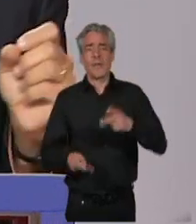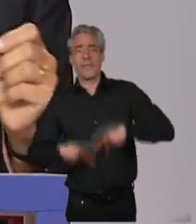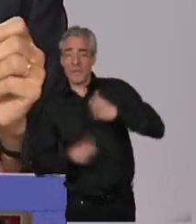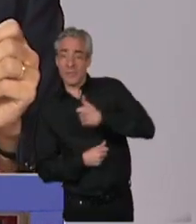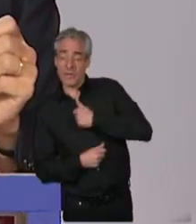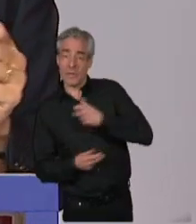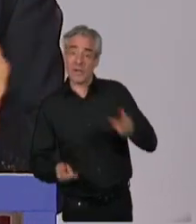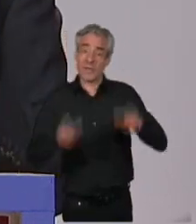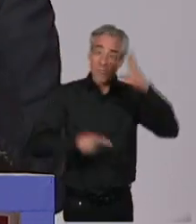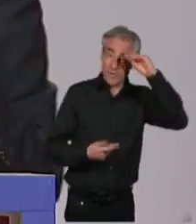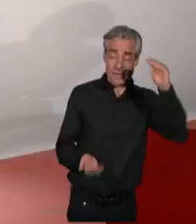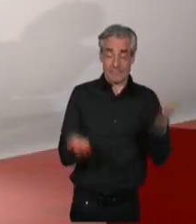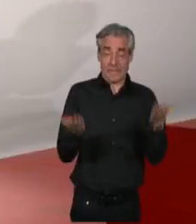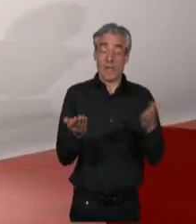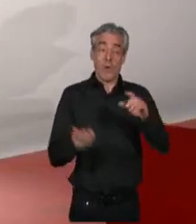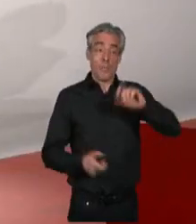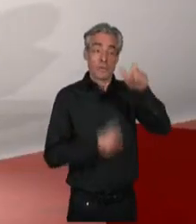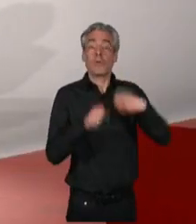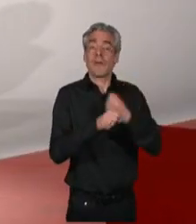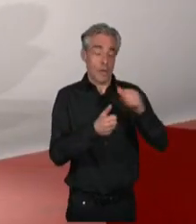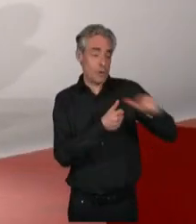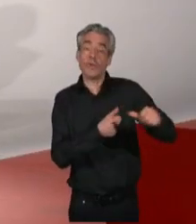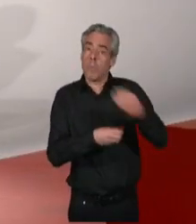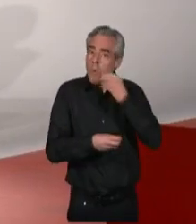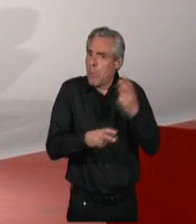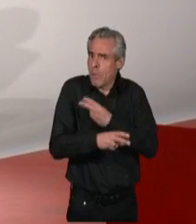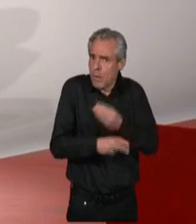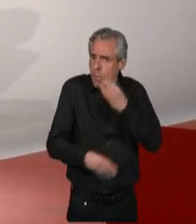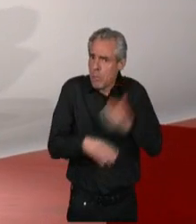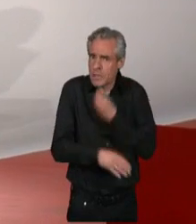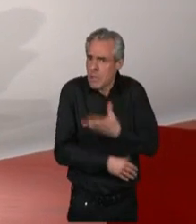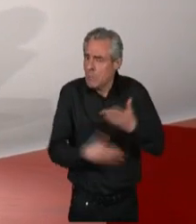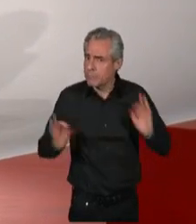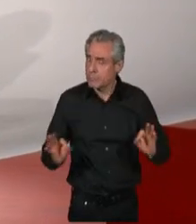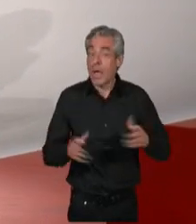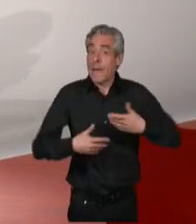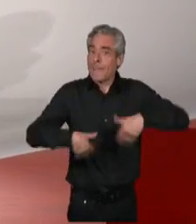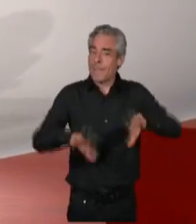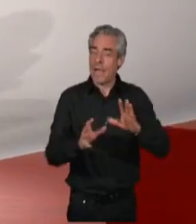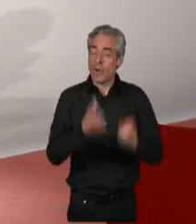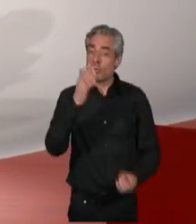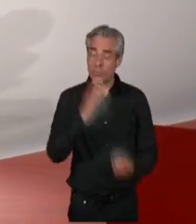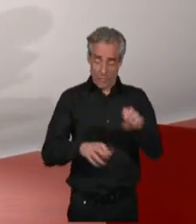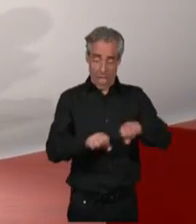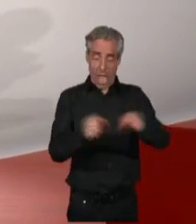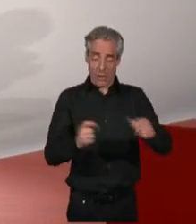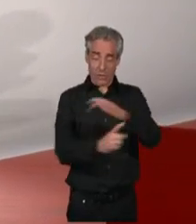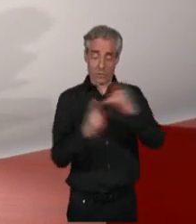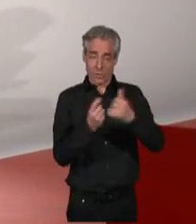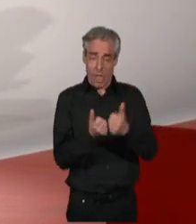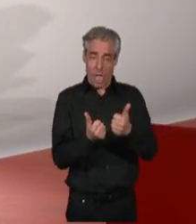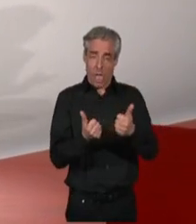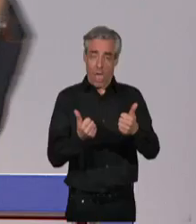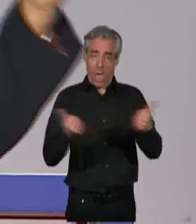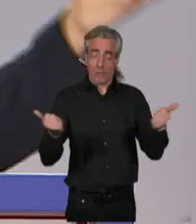vie professionnelle. Pour certains, le télétravail en a été l'opportunité. Mais une nouvelle fracture sociale s'est